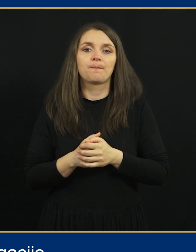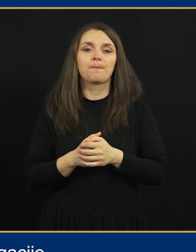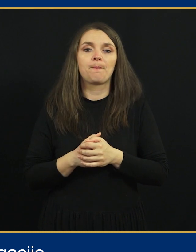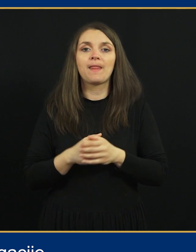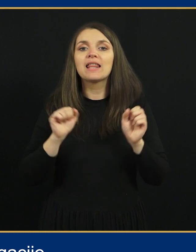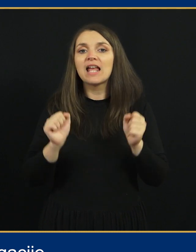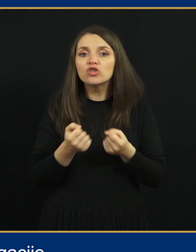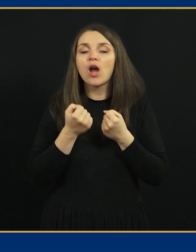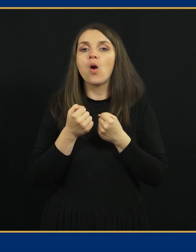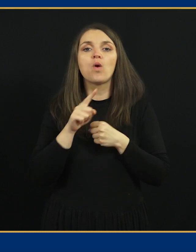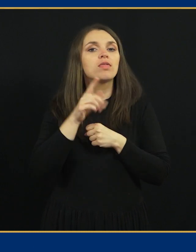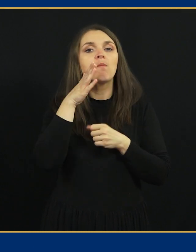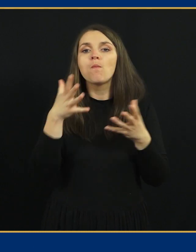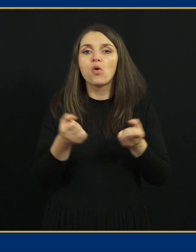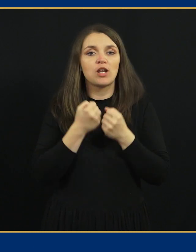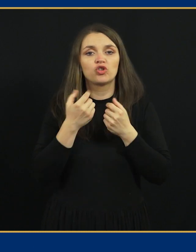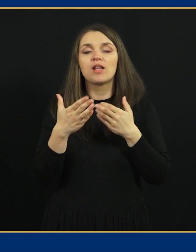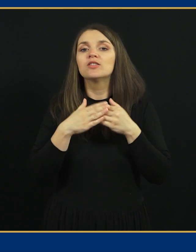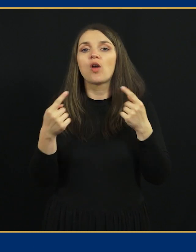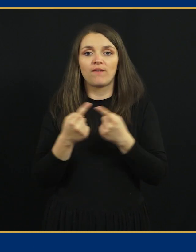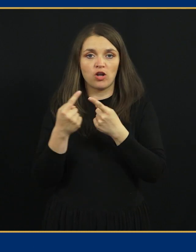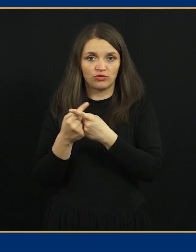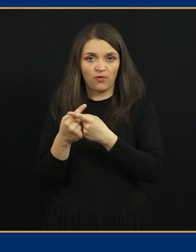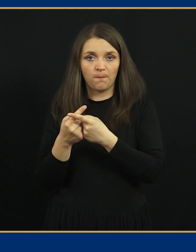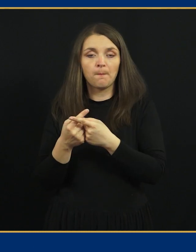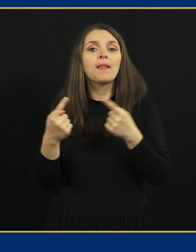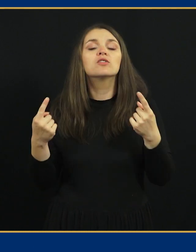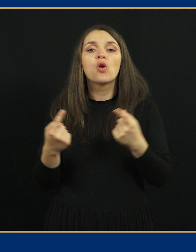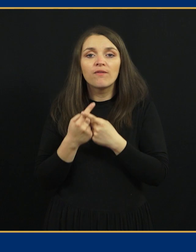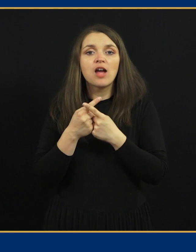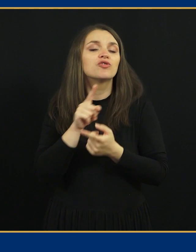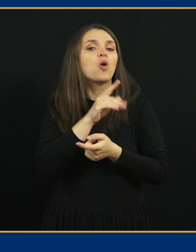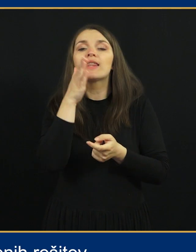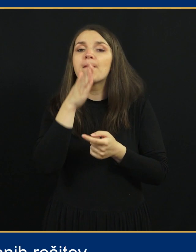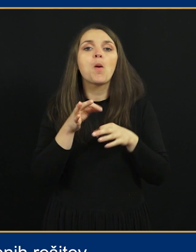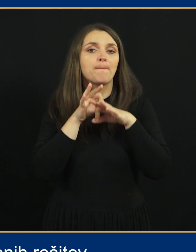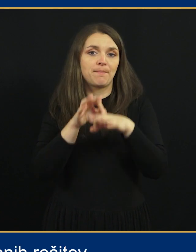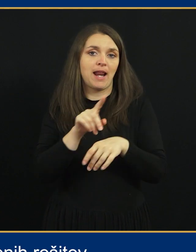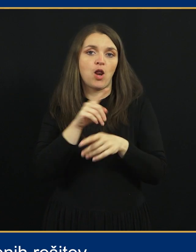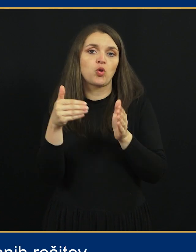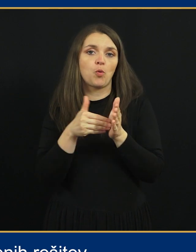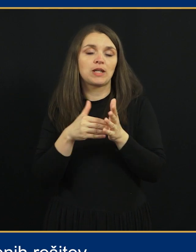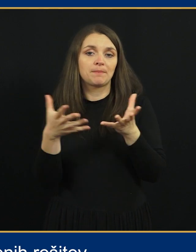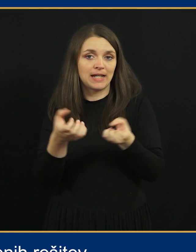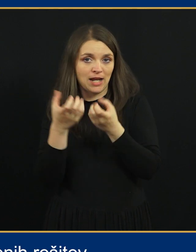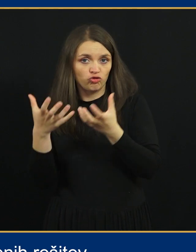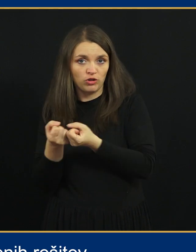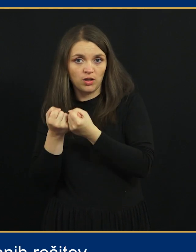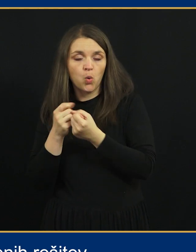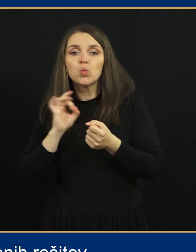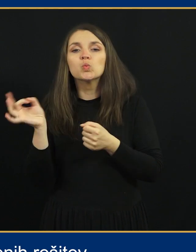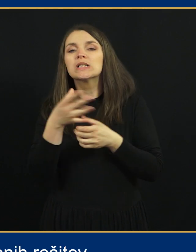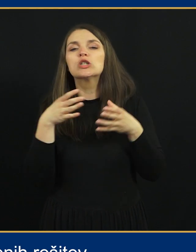povedala sledeče. Težav ne bomo rešili s sovraštvom. Sovraštvo ne bo pripeljalo do